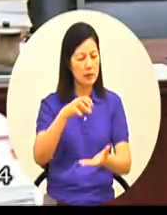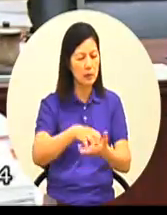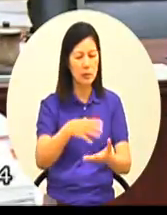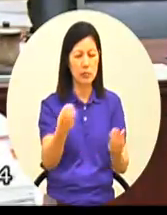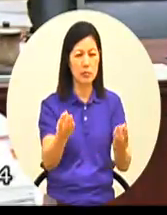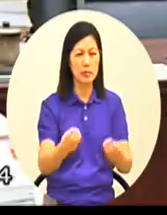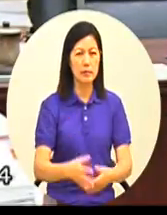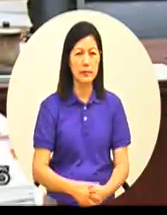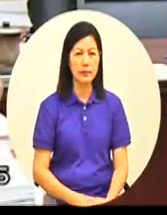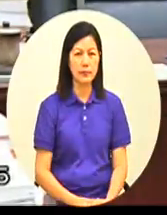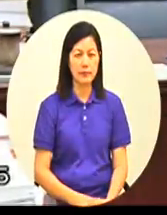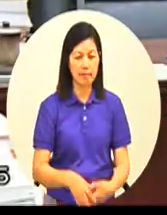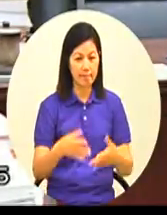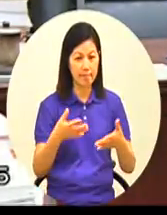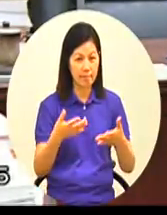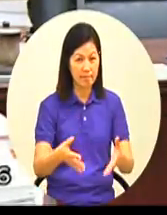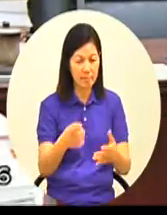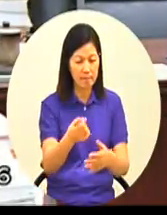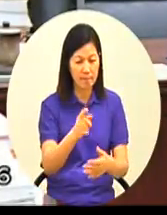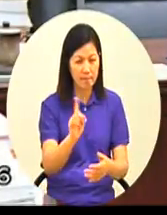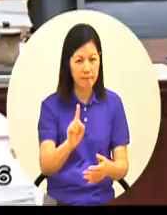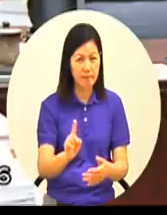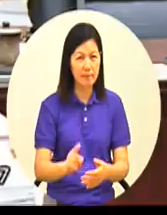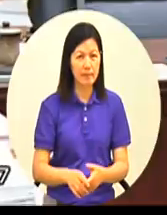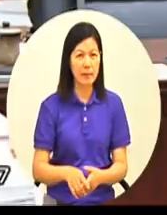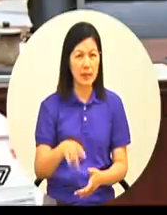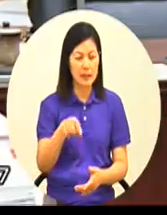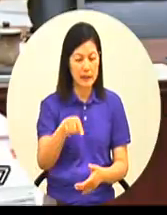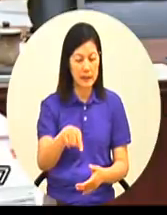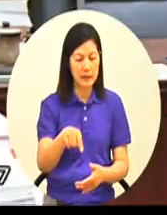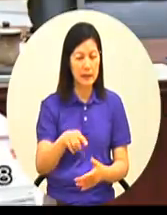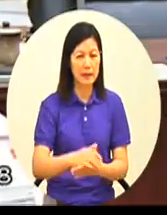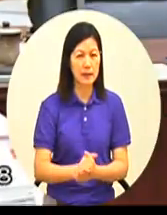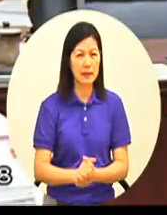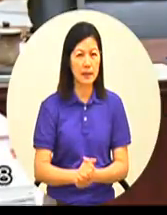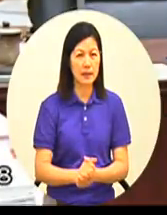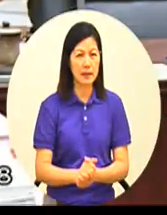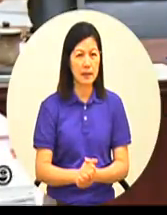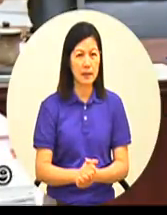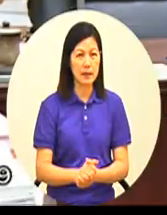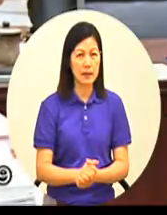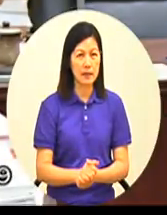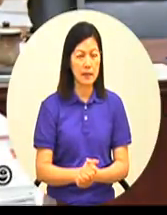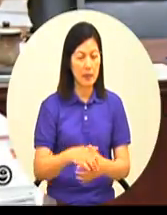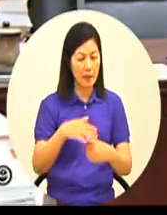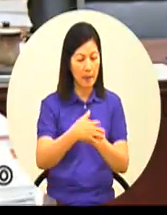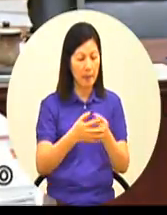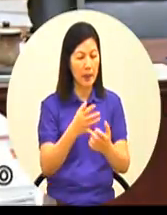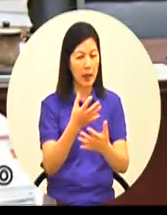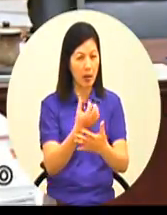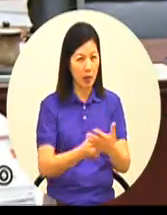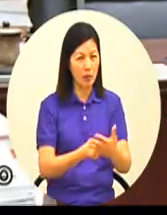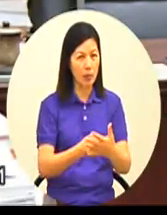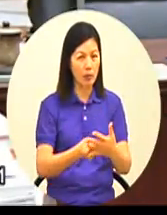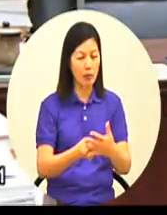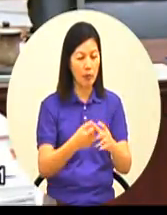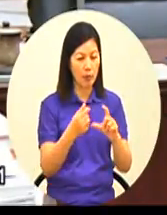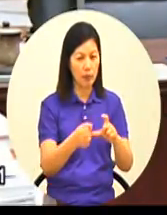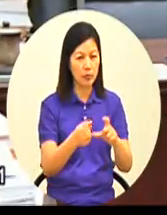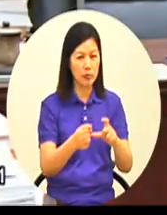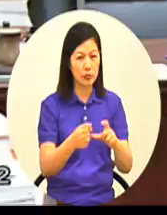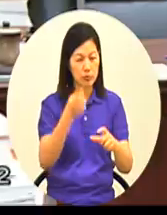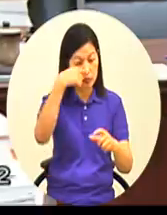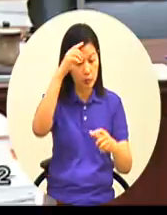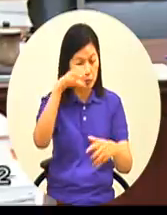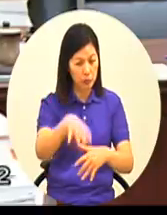得。但重点是逍遥园这么一个重要的一个保存区，古迹的保护和